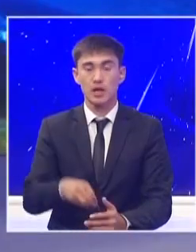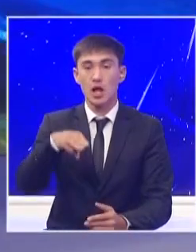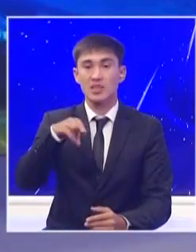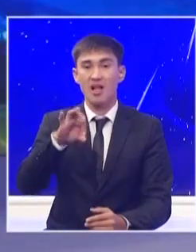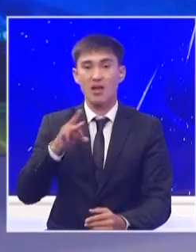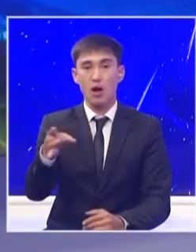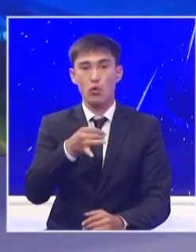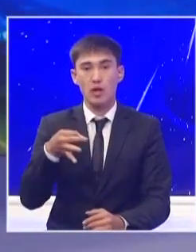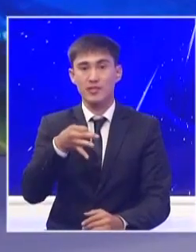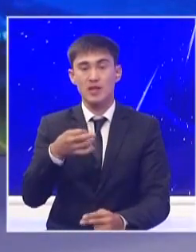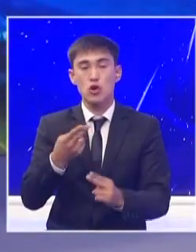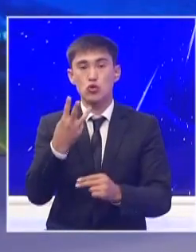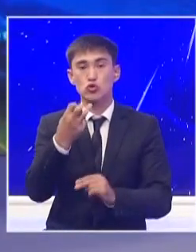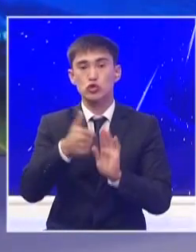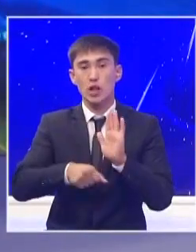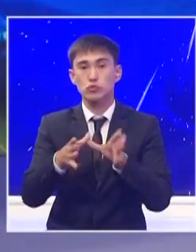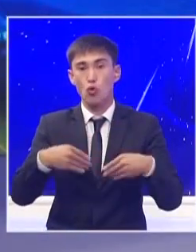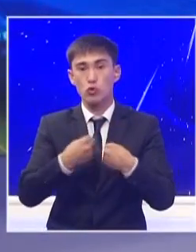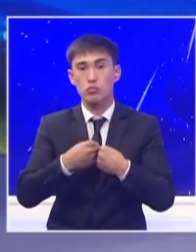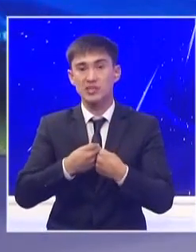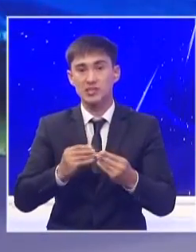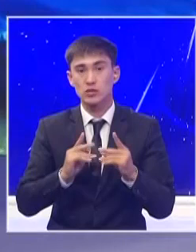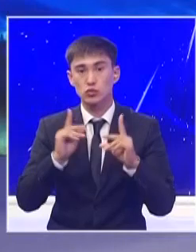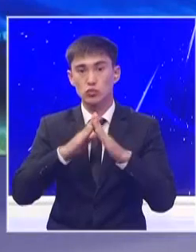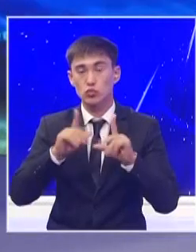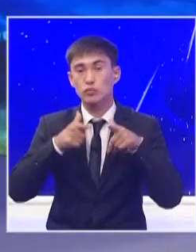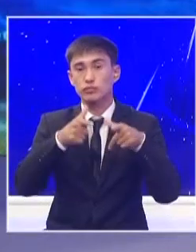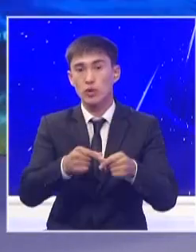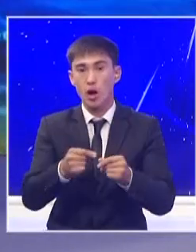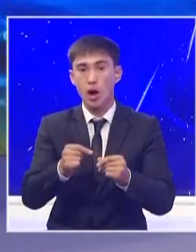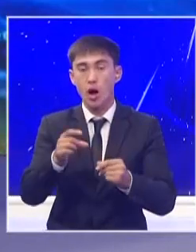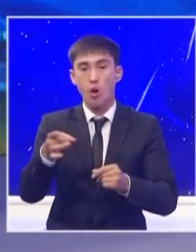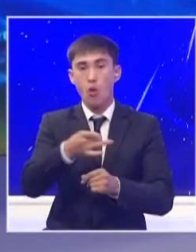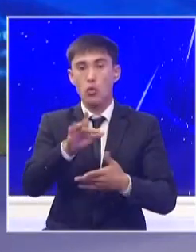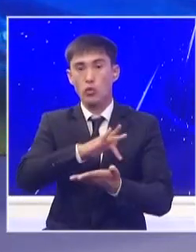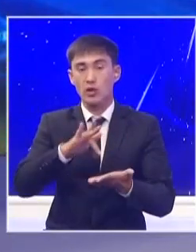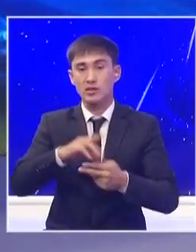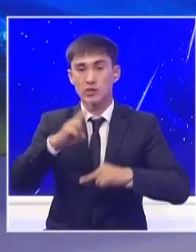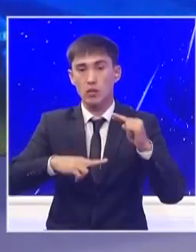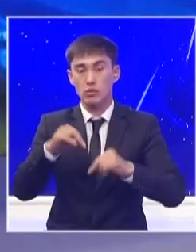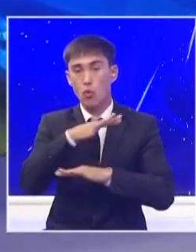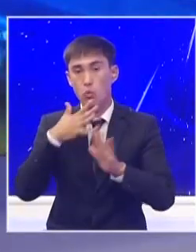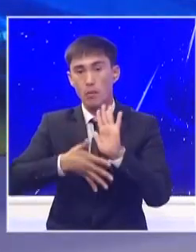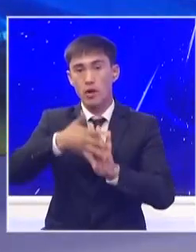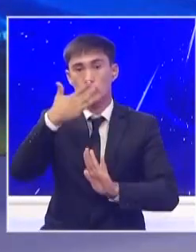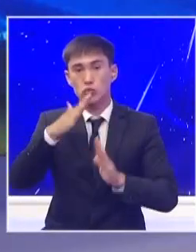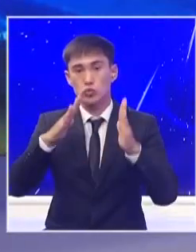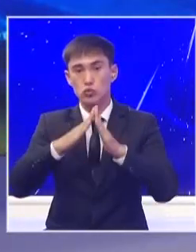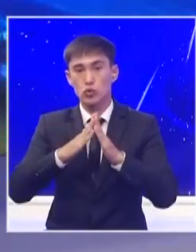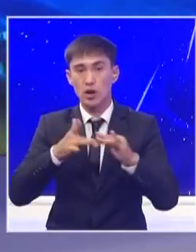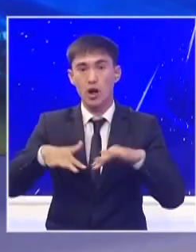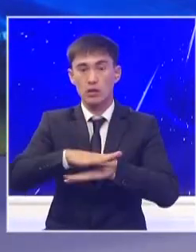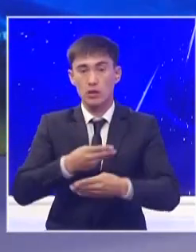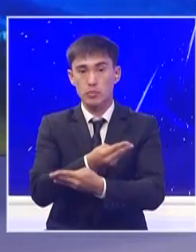Талғар ауданында биыл 360 отбасы қоныс тойын тойламақ. Аудан орталығында салынып жатқан көп қабатты тұрғын үйлер халық